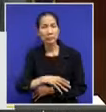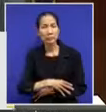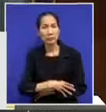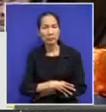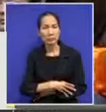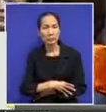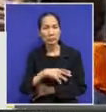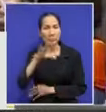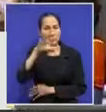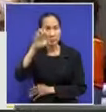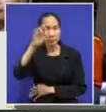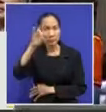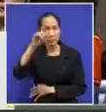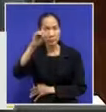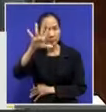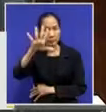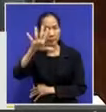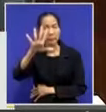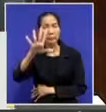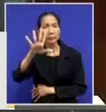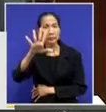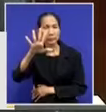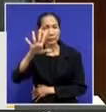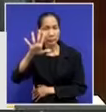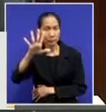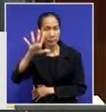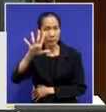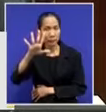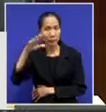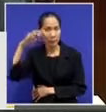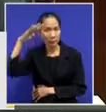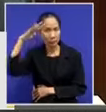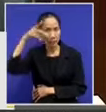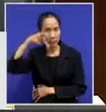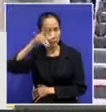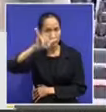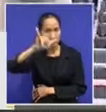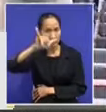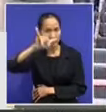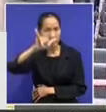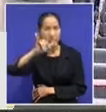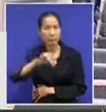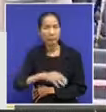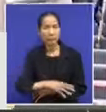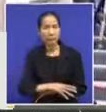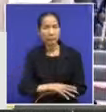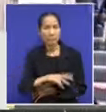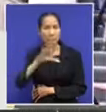จครับ 575พลเอกสมชายวิษณุวงศ ์พลเอกประยุทธ์จันโอชา